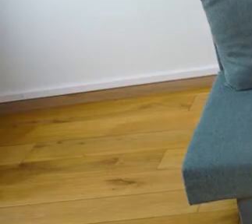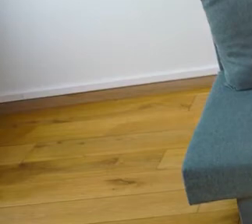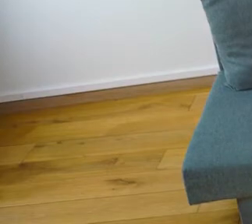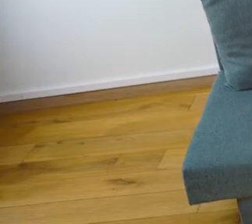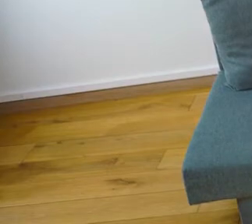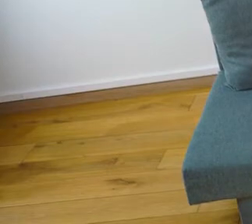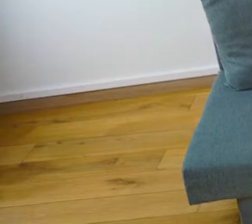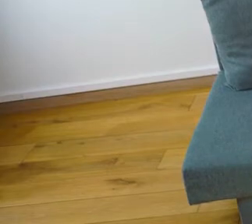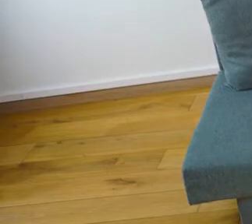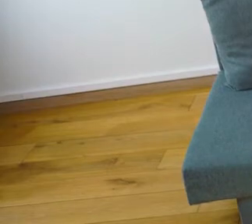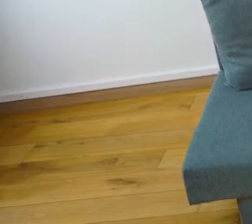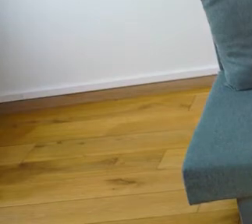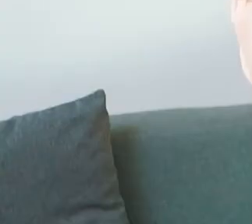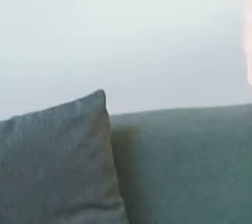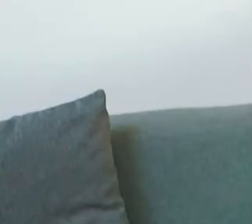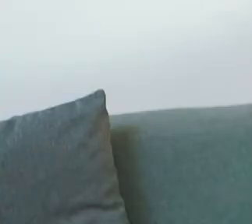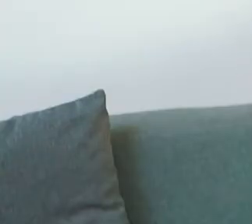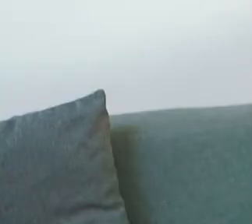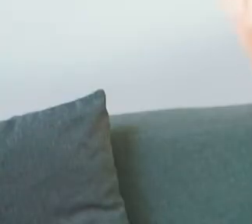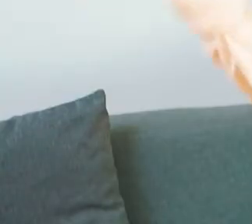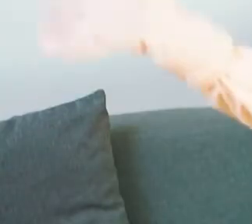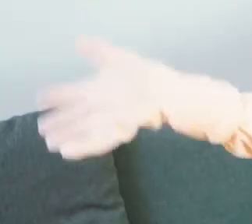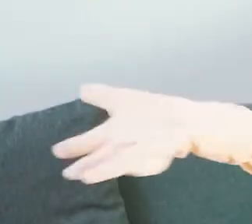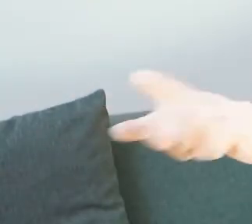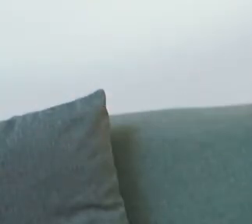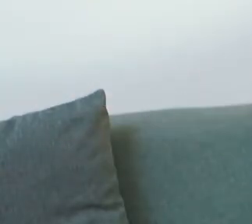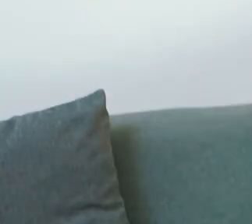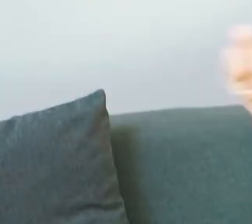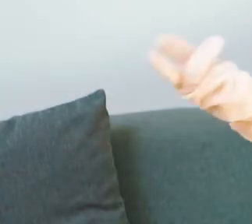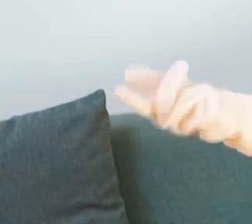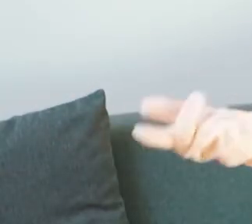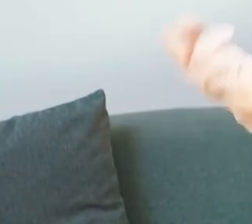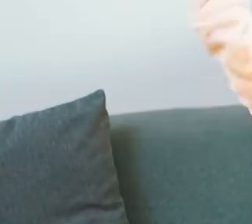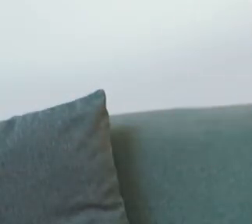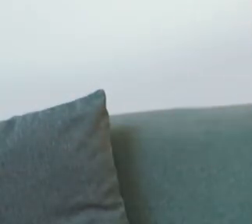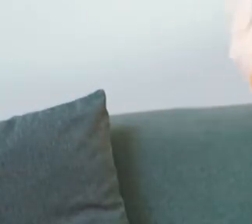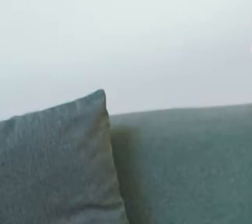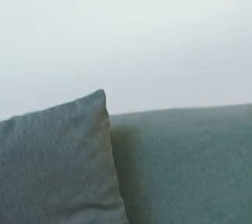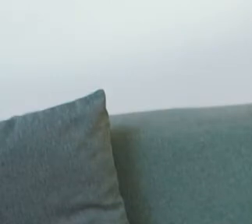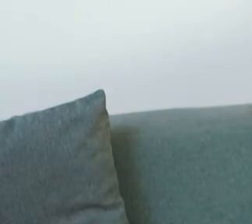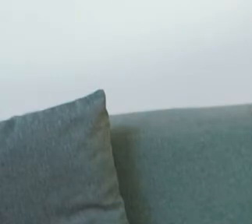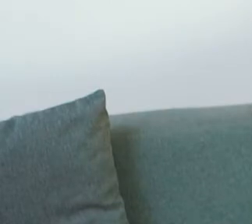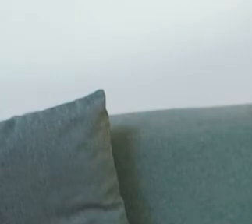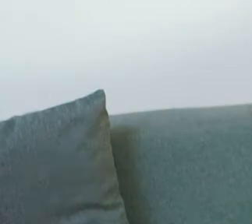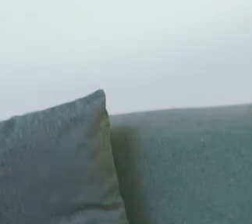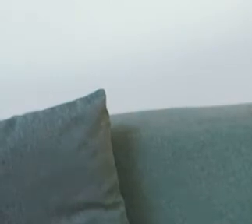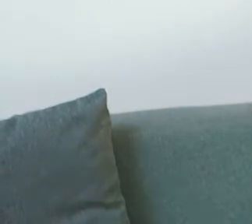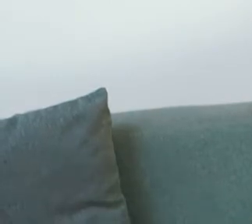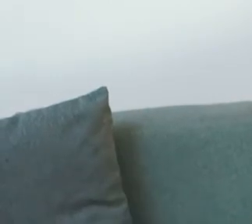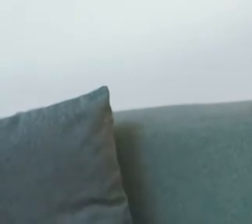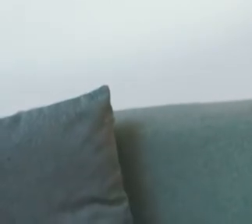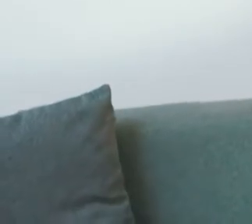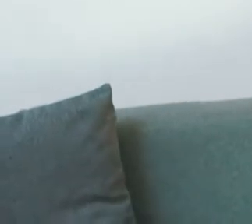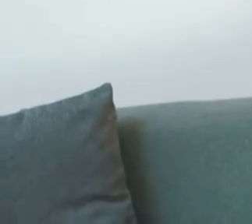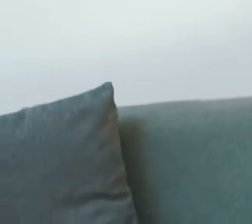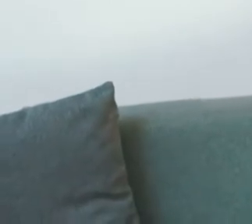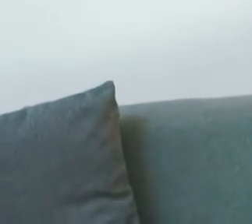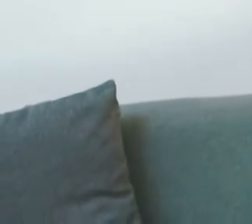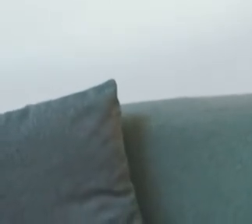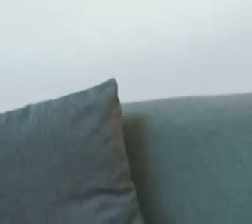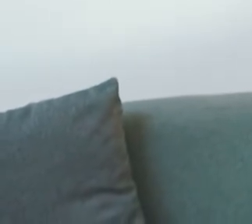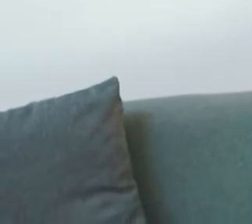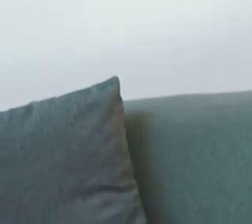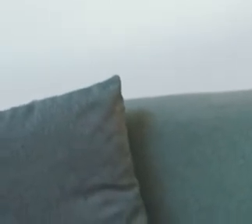notre Papa dans le ciel, le Dieu de l'impossible et de pouvoir venir à lui avec nos soucis, avec